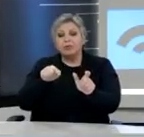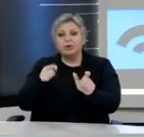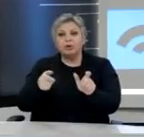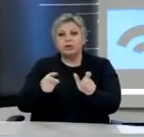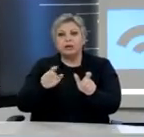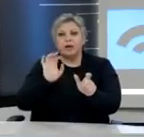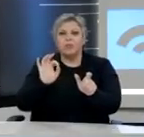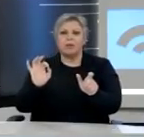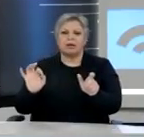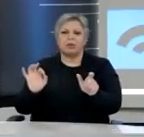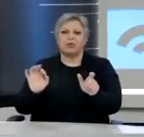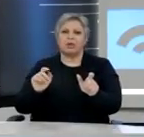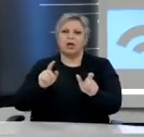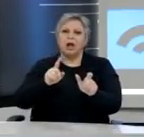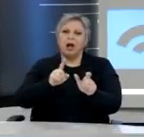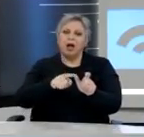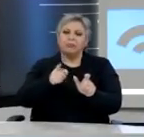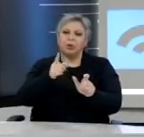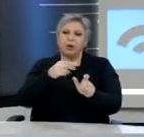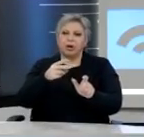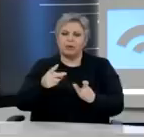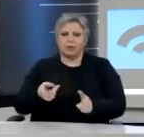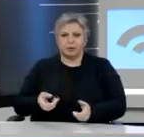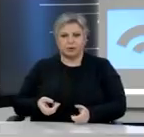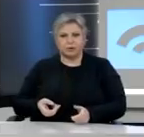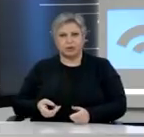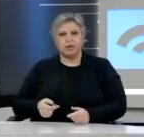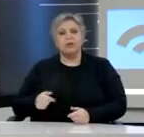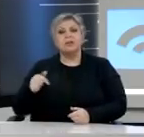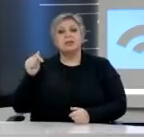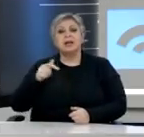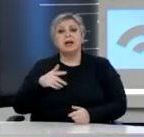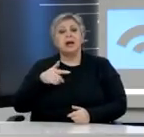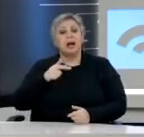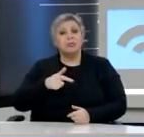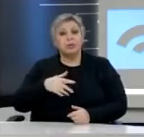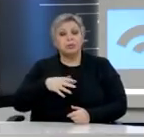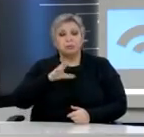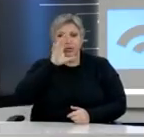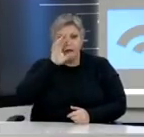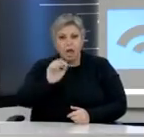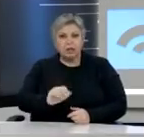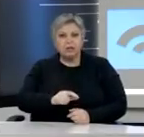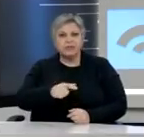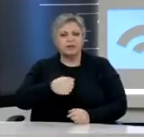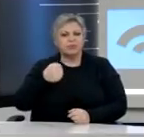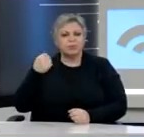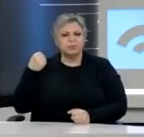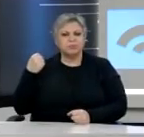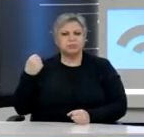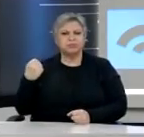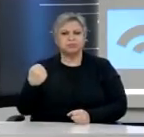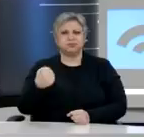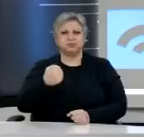εθνικό θέμα, αυτό που κάνετε είναι ότι προσχωρείτε, προσχωρείτε στην πιο ακραία, στην πιο άθλια μορφή